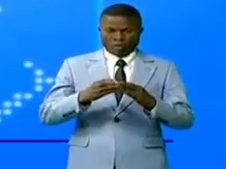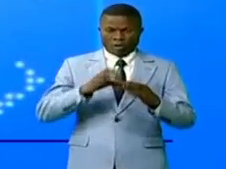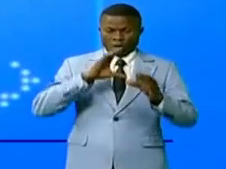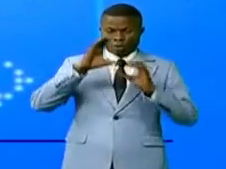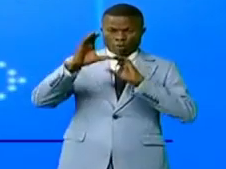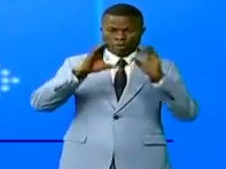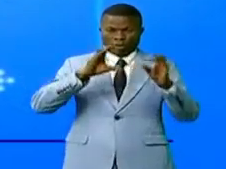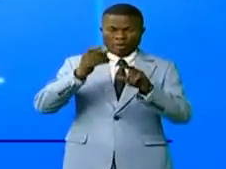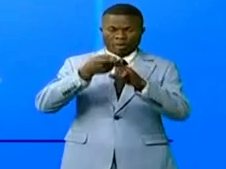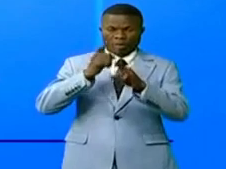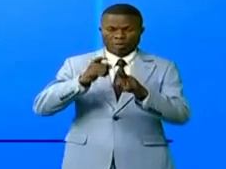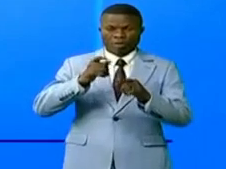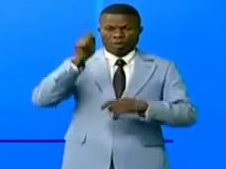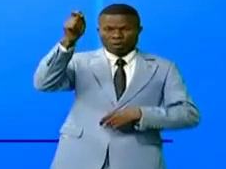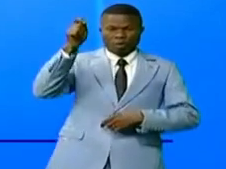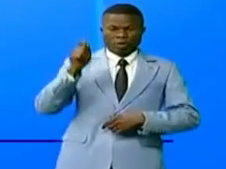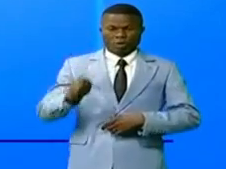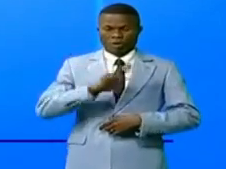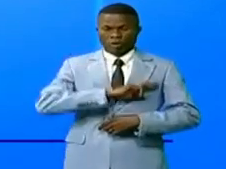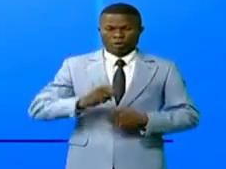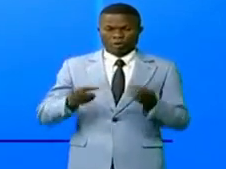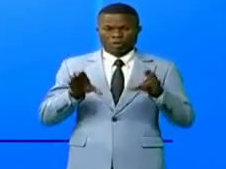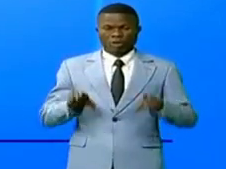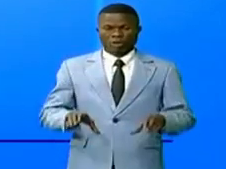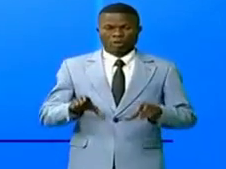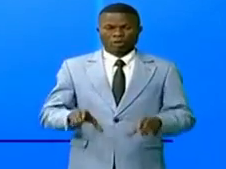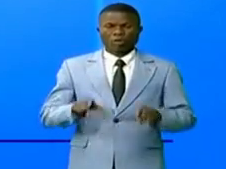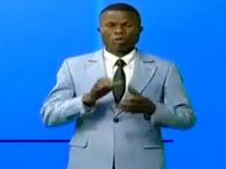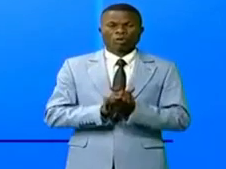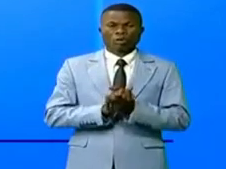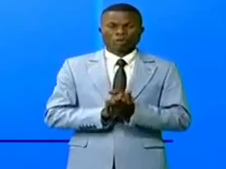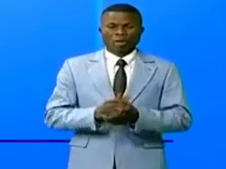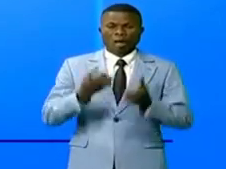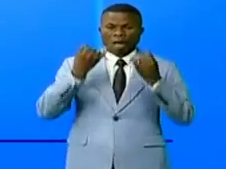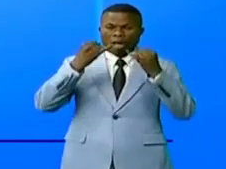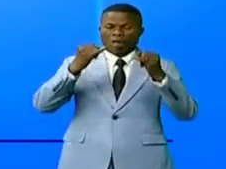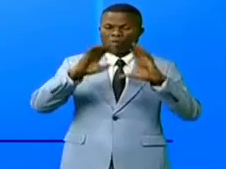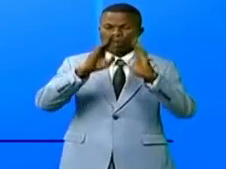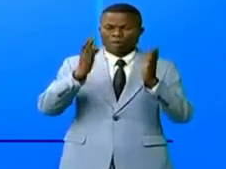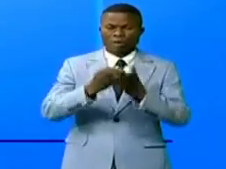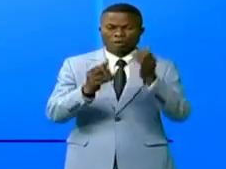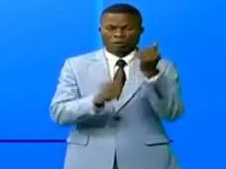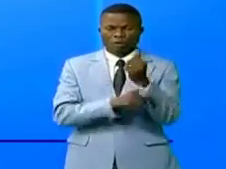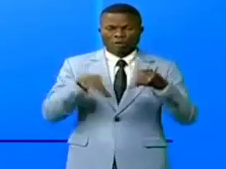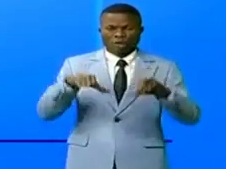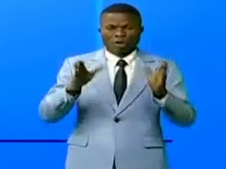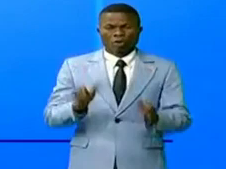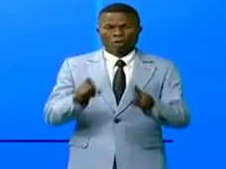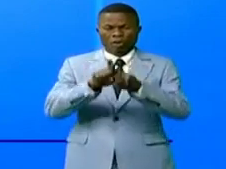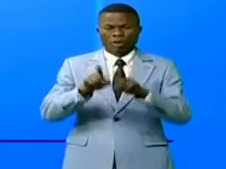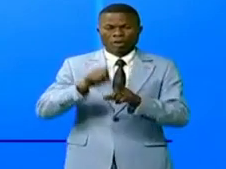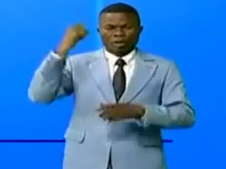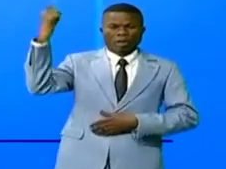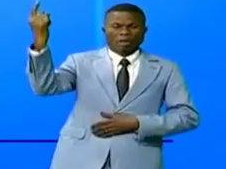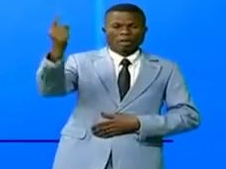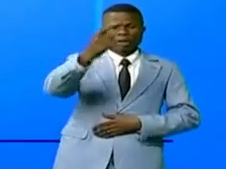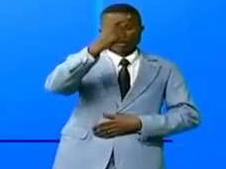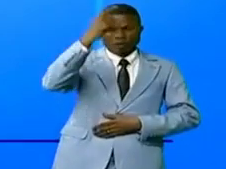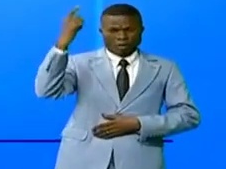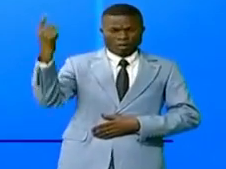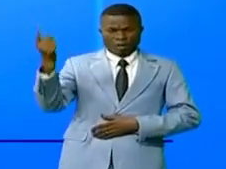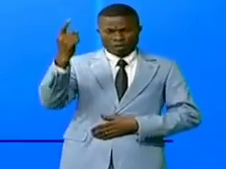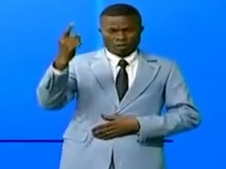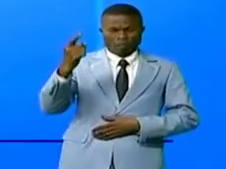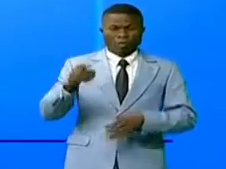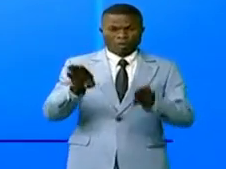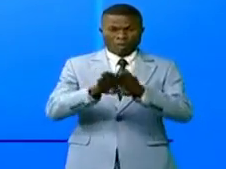ce communiqué. Les forces armées de la République démocratique du Congo portent à la connaissance de l'opinion tant nationale qu'internationale que